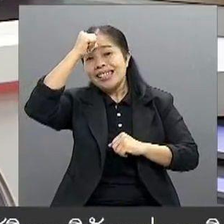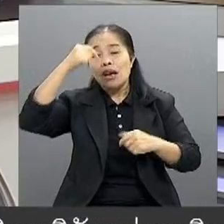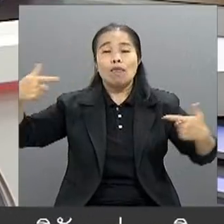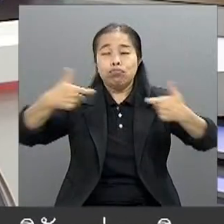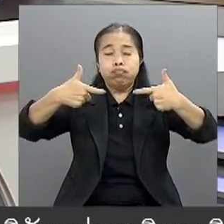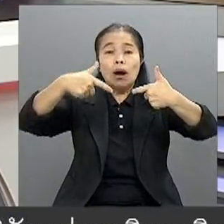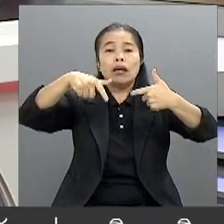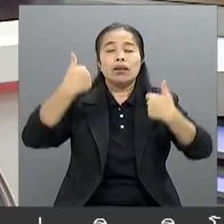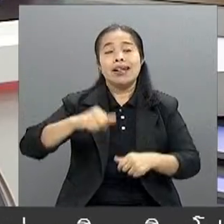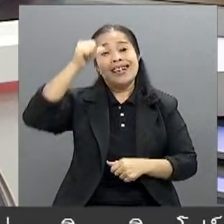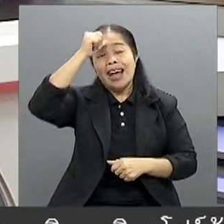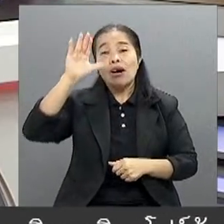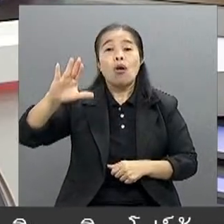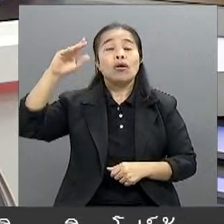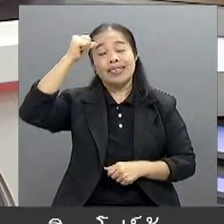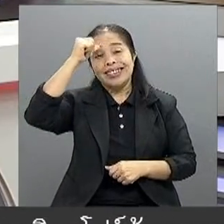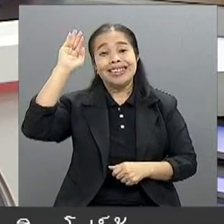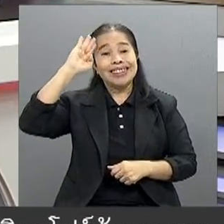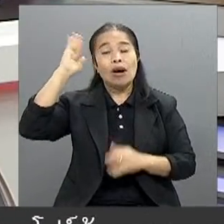อ่ะอ่ารุ่นรางของทหารอินเดียกับจีนบริเวณพื้นที่พิพาทก็ส่งผลให้ฐานอีเดียเสียชีวิตอย่างน้อย20